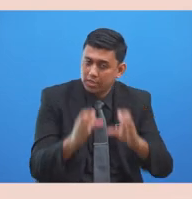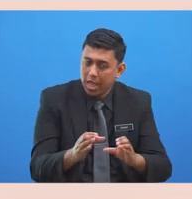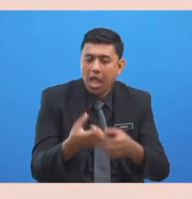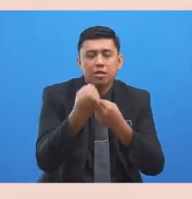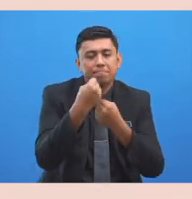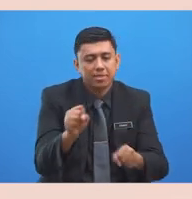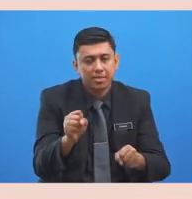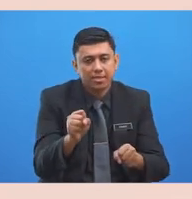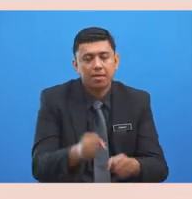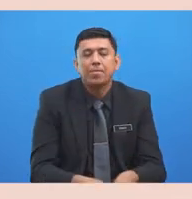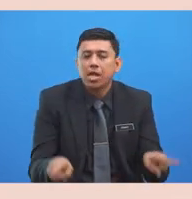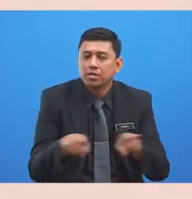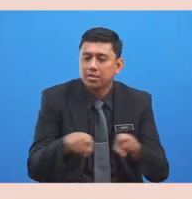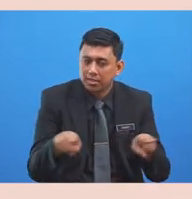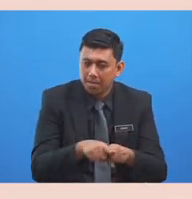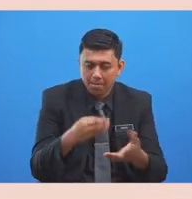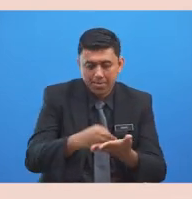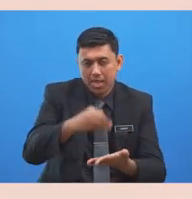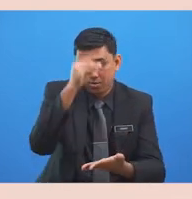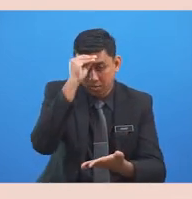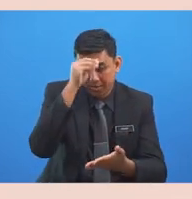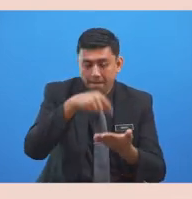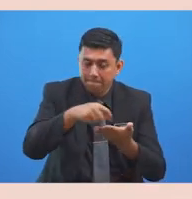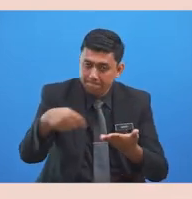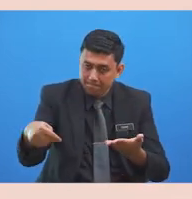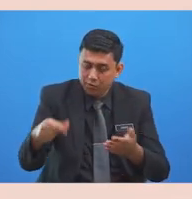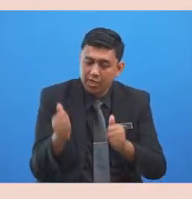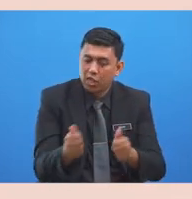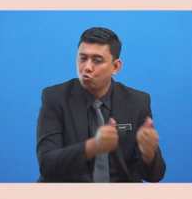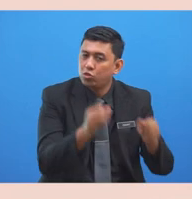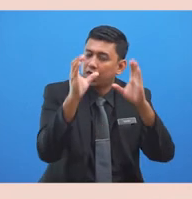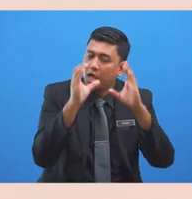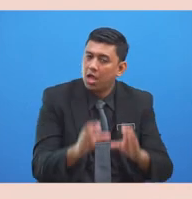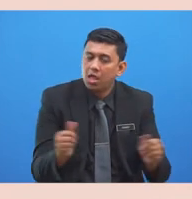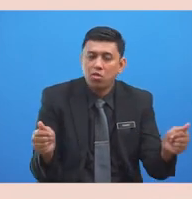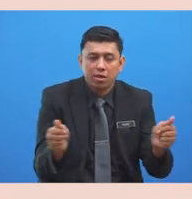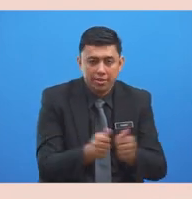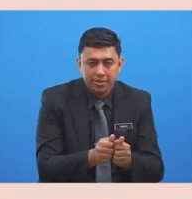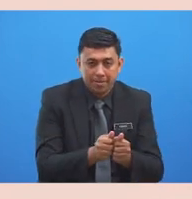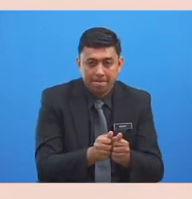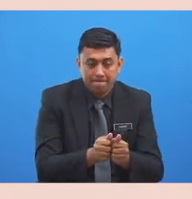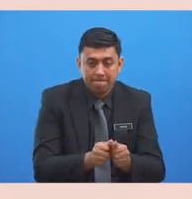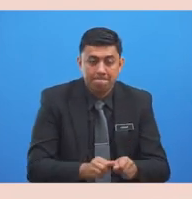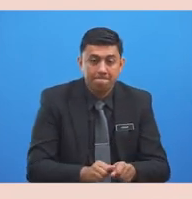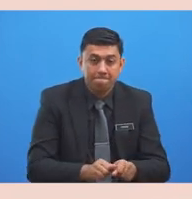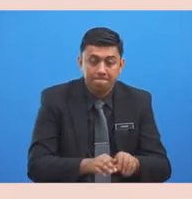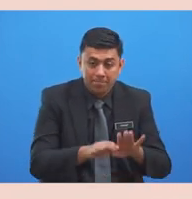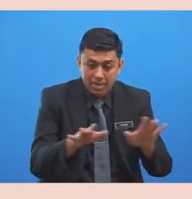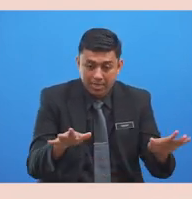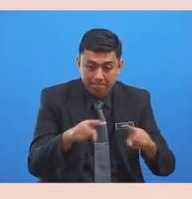bersedia untuk sama-sama belajar menulis atau cara dengan melayari laman web